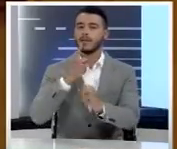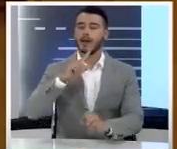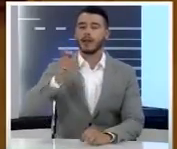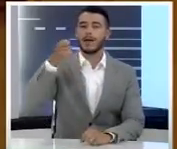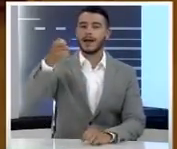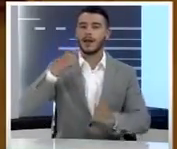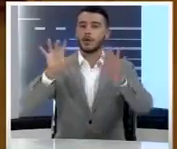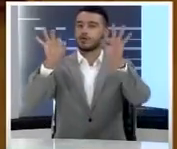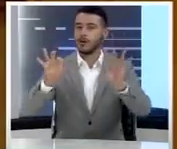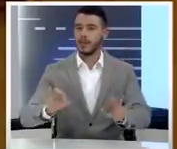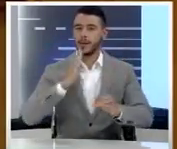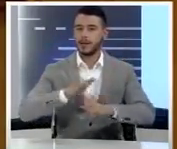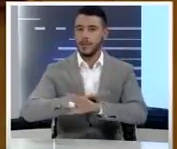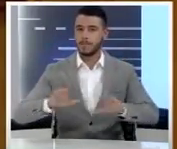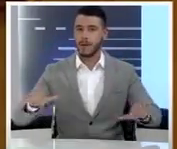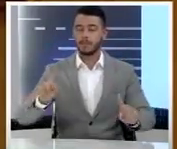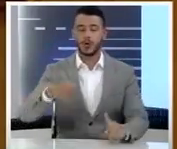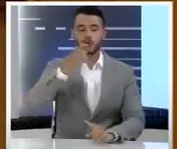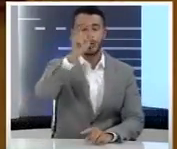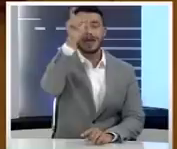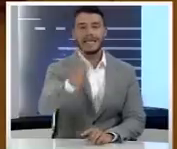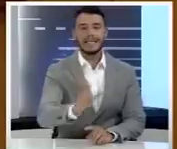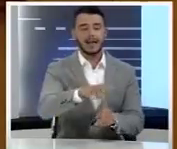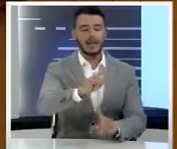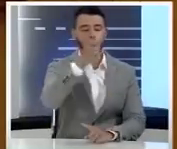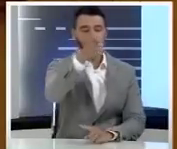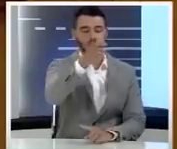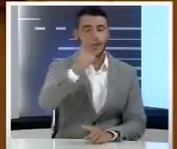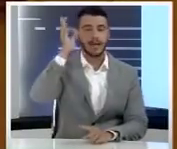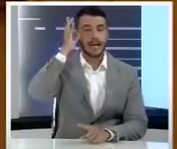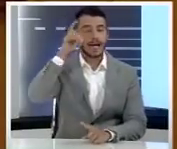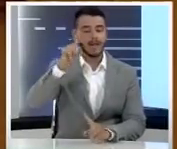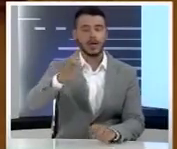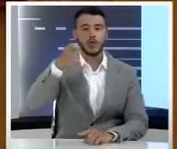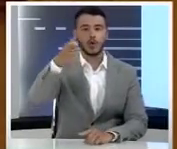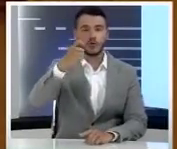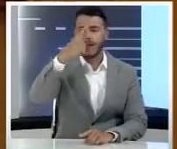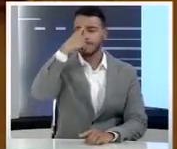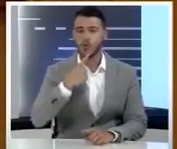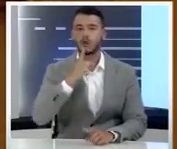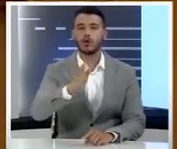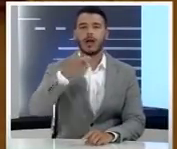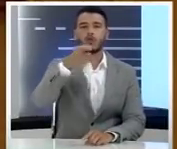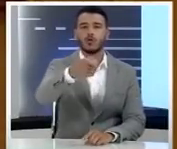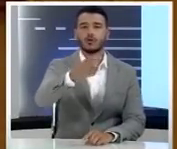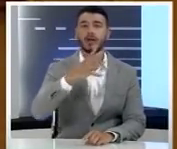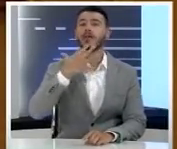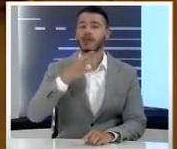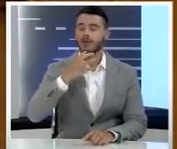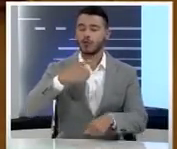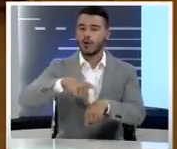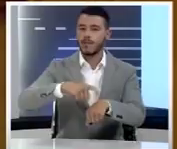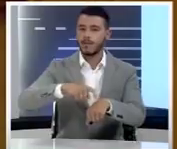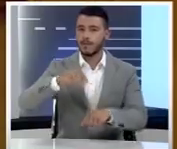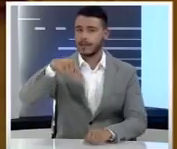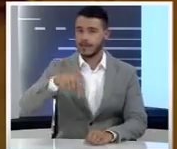στην Ιταλία, η οποία χρωστάει. Χρωστάμε στην Γαλλία, η οποία έχει αυτή χρέος. Χρωστάμε στην Πορτογαλία. Γι' αυτό η θέση μας παραμένει επίκαιρη,